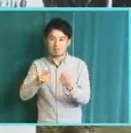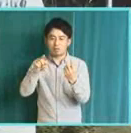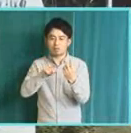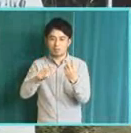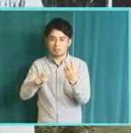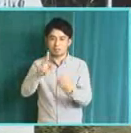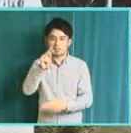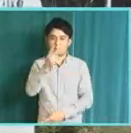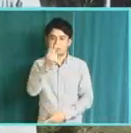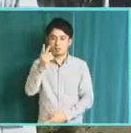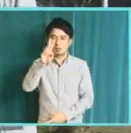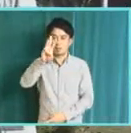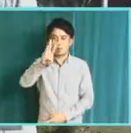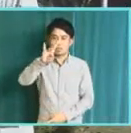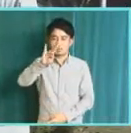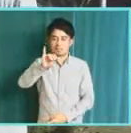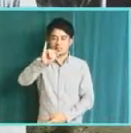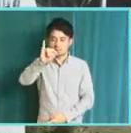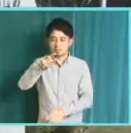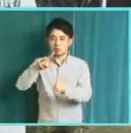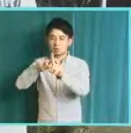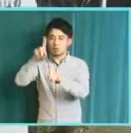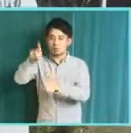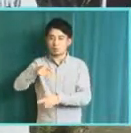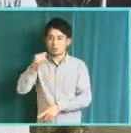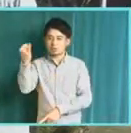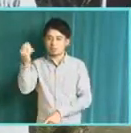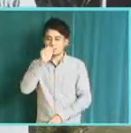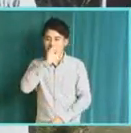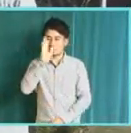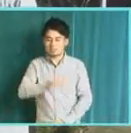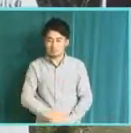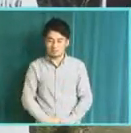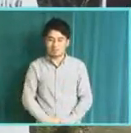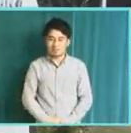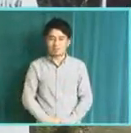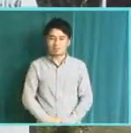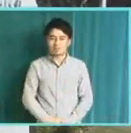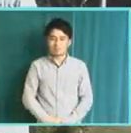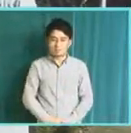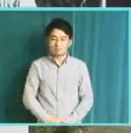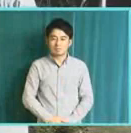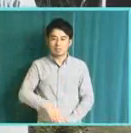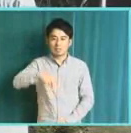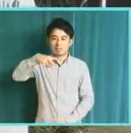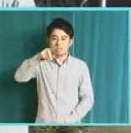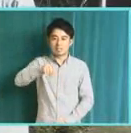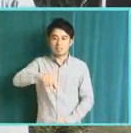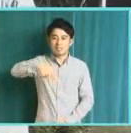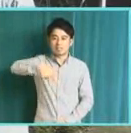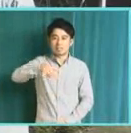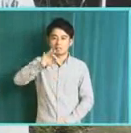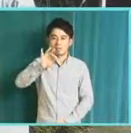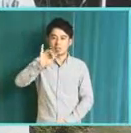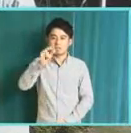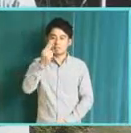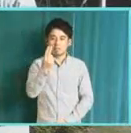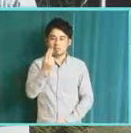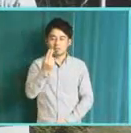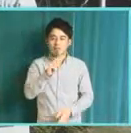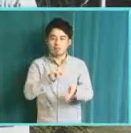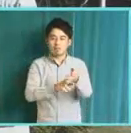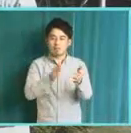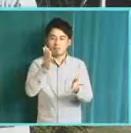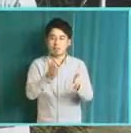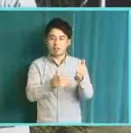んです。よろしくお願いいたします。 よろしくお願いします。 さて、このほど小田原市立病院ではナースメイト、看護補助員